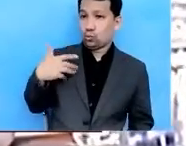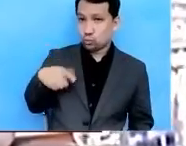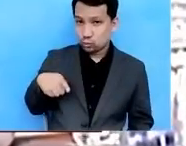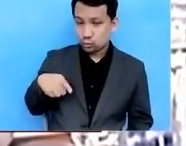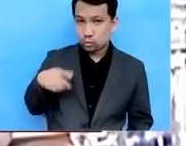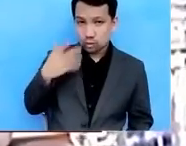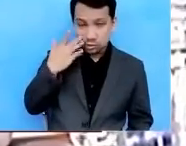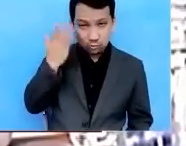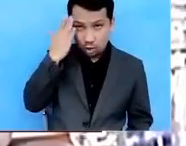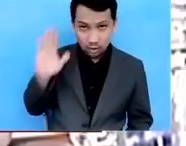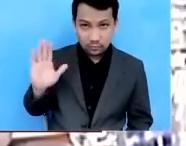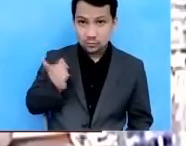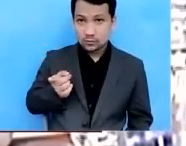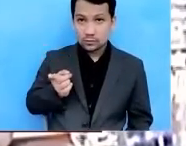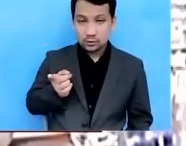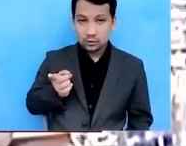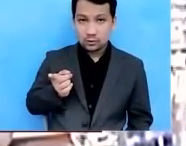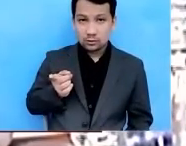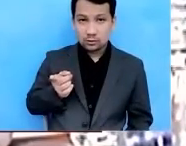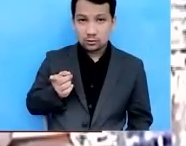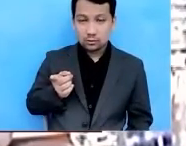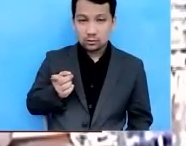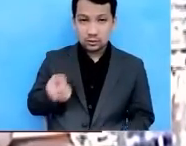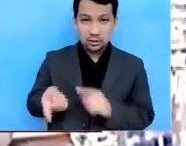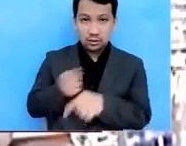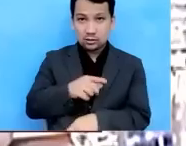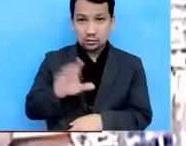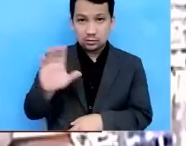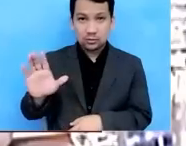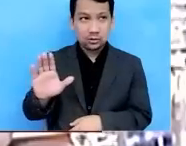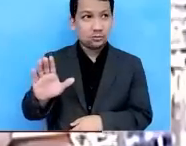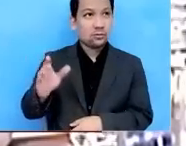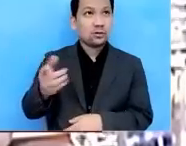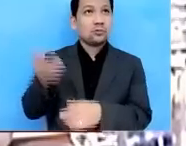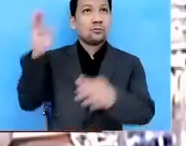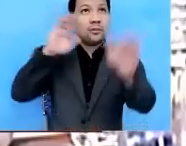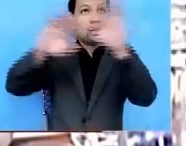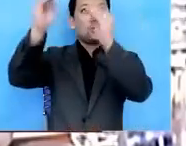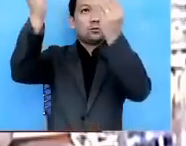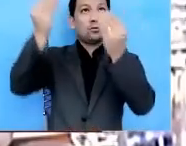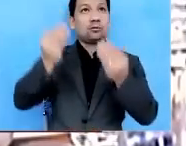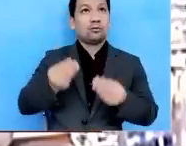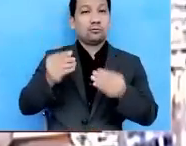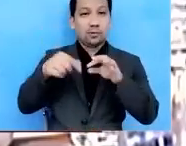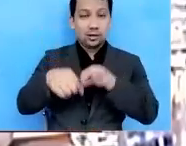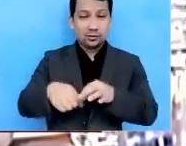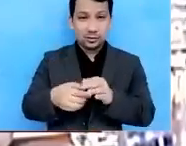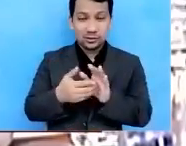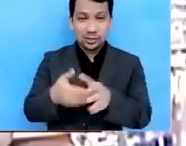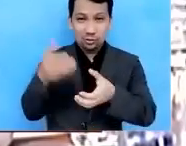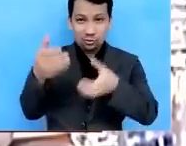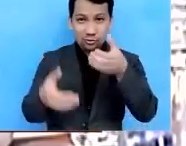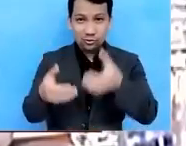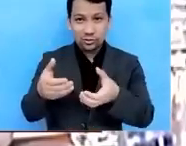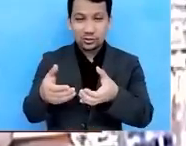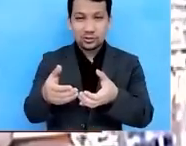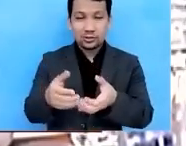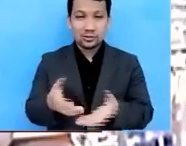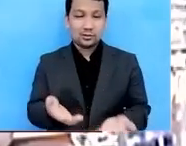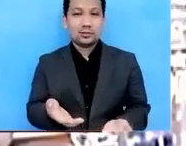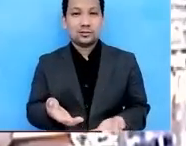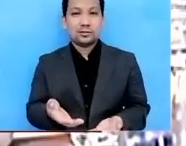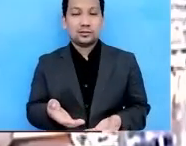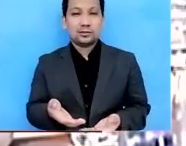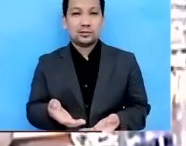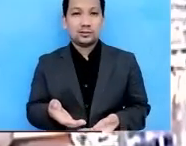Hindi mo alam? Hindi po talaga po. Galing sa langit yung piyansa mo, dumating doon sa korte. Bigla